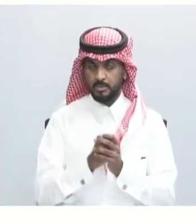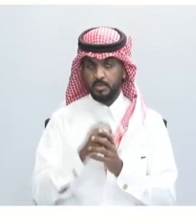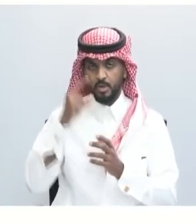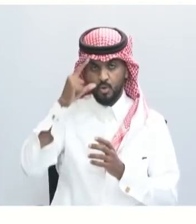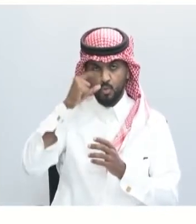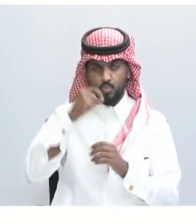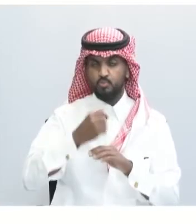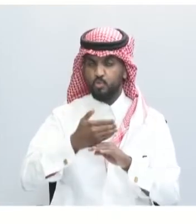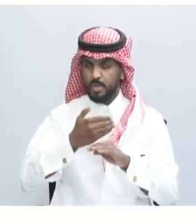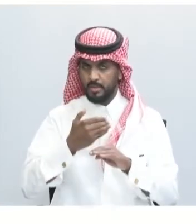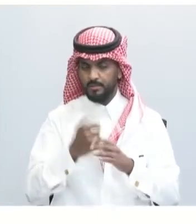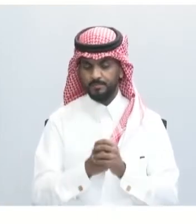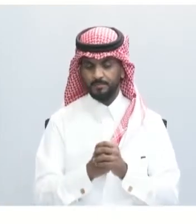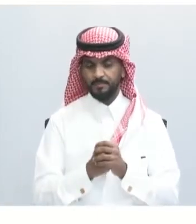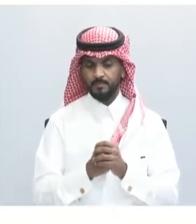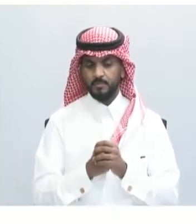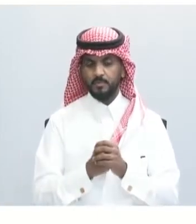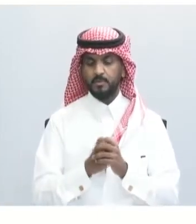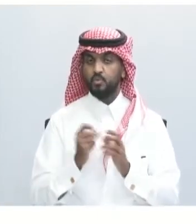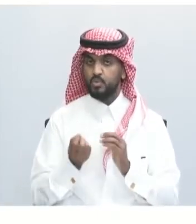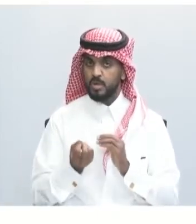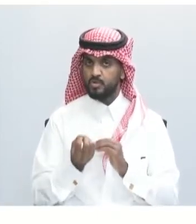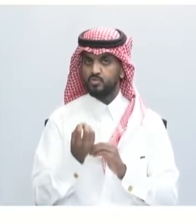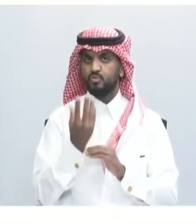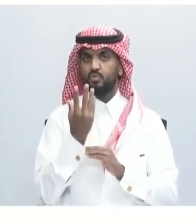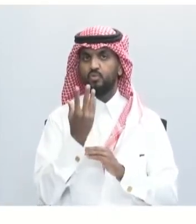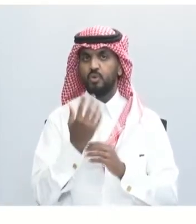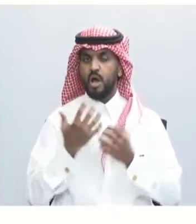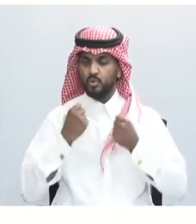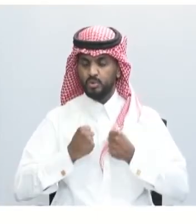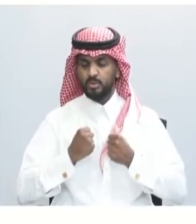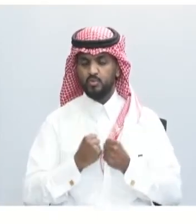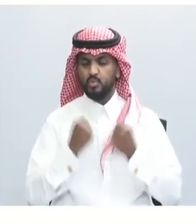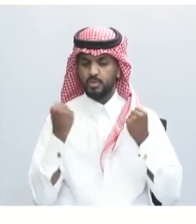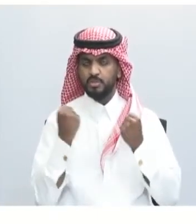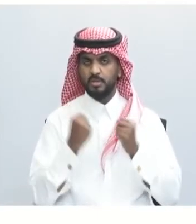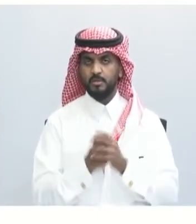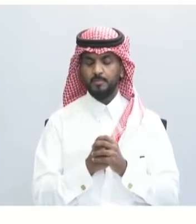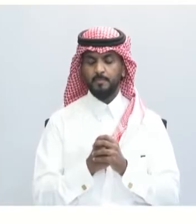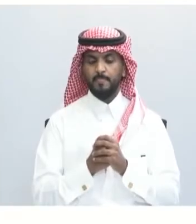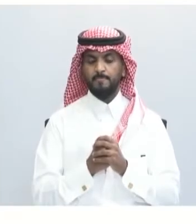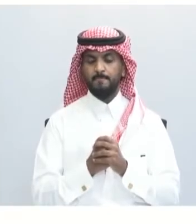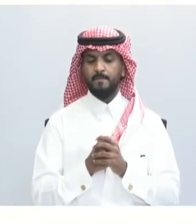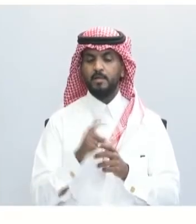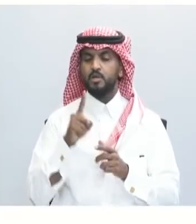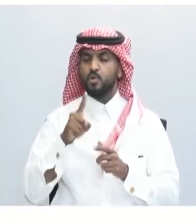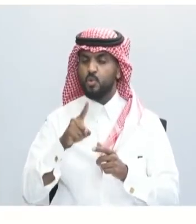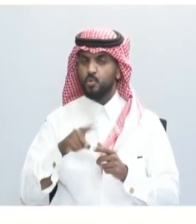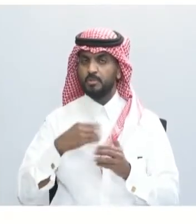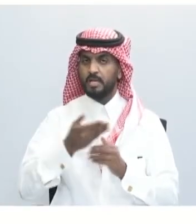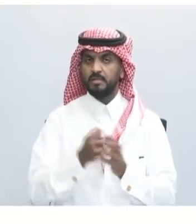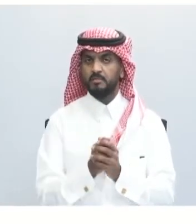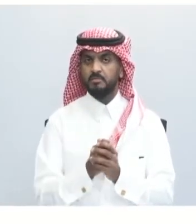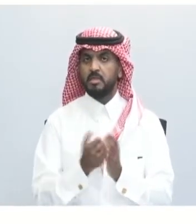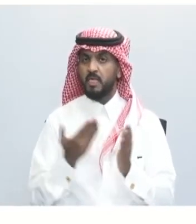المبكر حتى نصحو ونشطه في اليوم التالي لنذهب